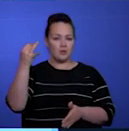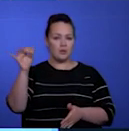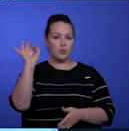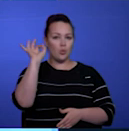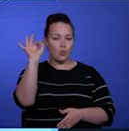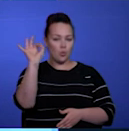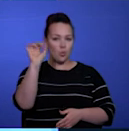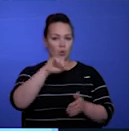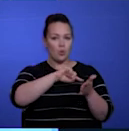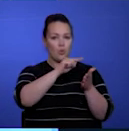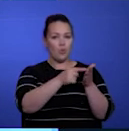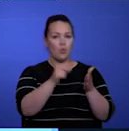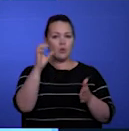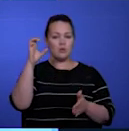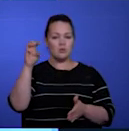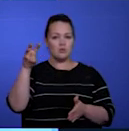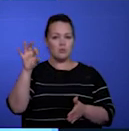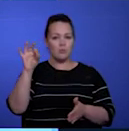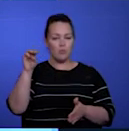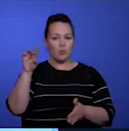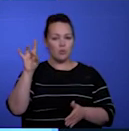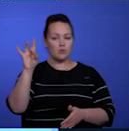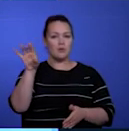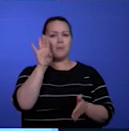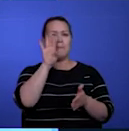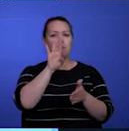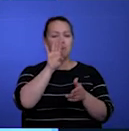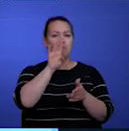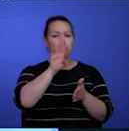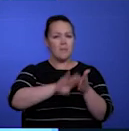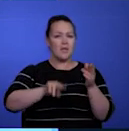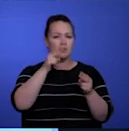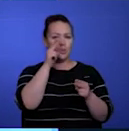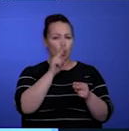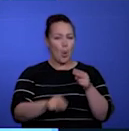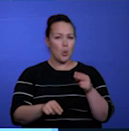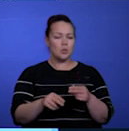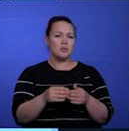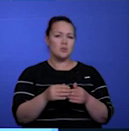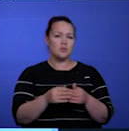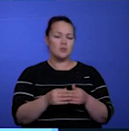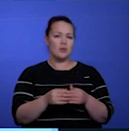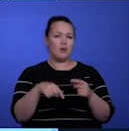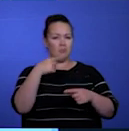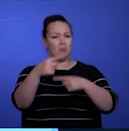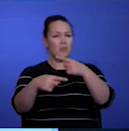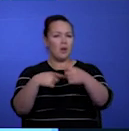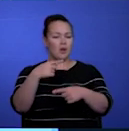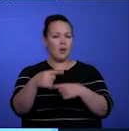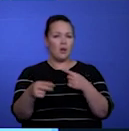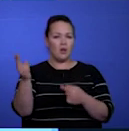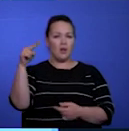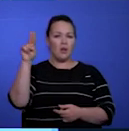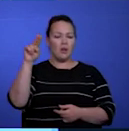правильно без конца наверное это осталось у нас от наших далеких предков далеких пишу